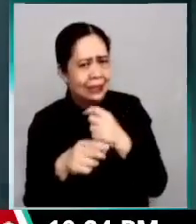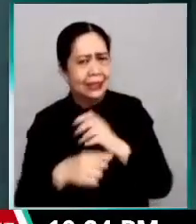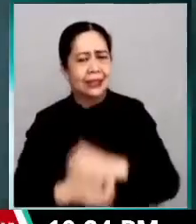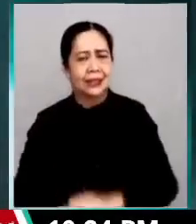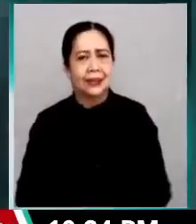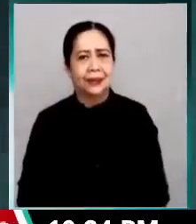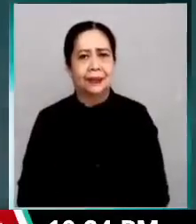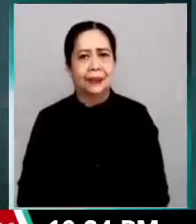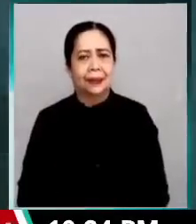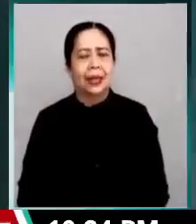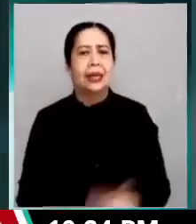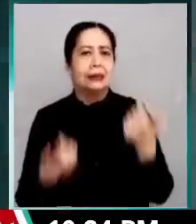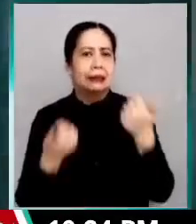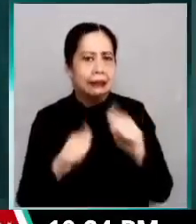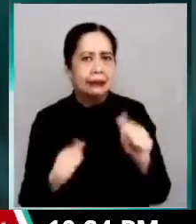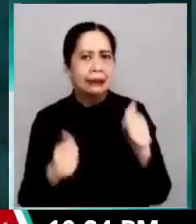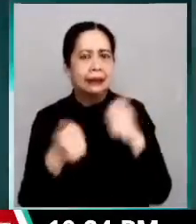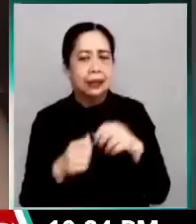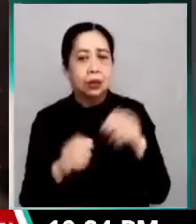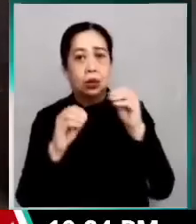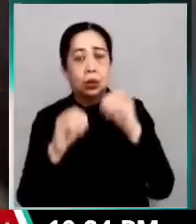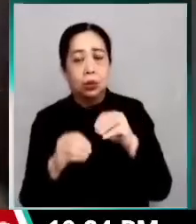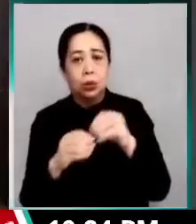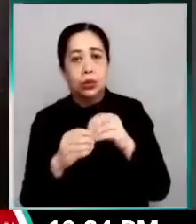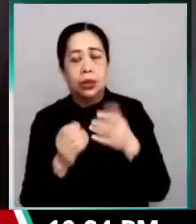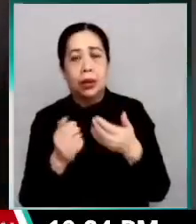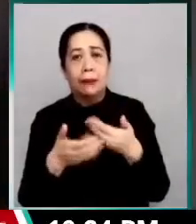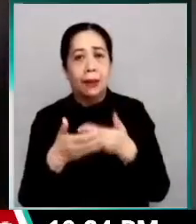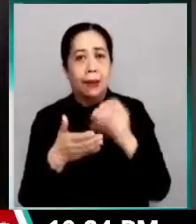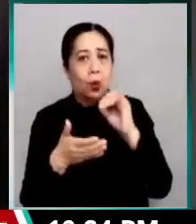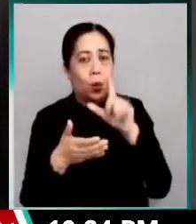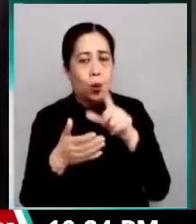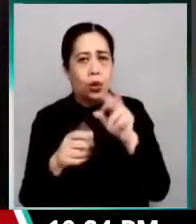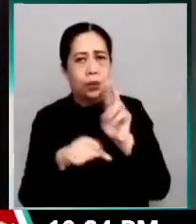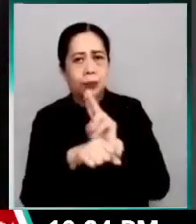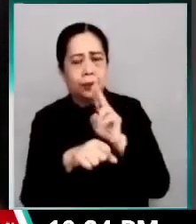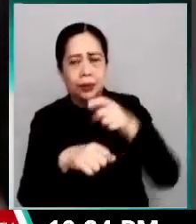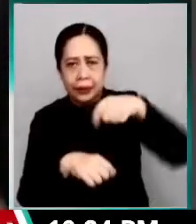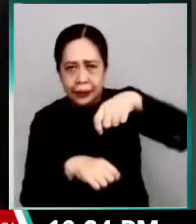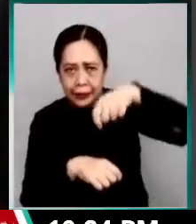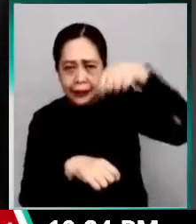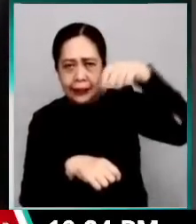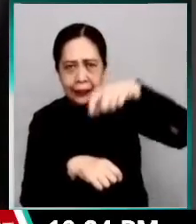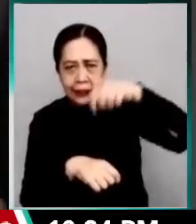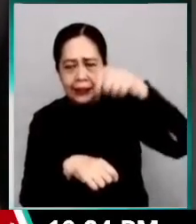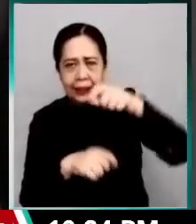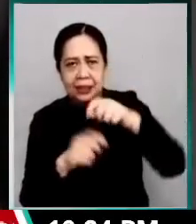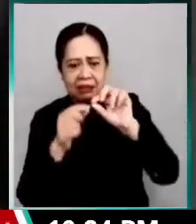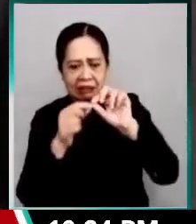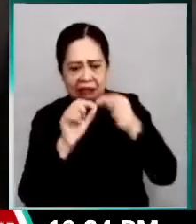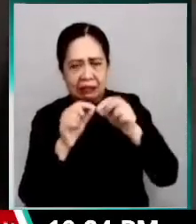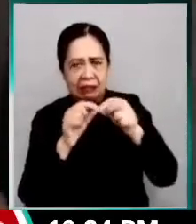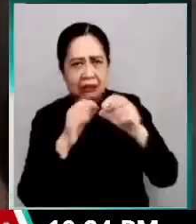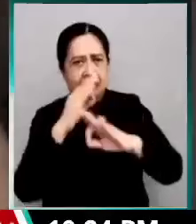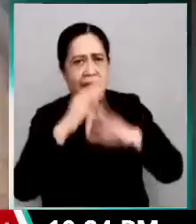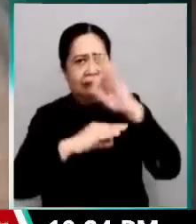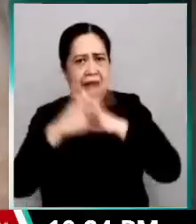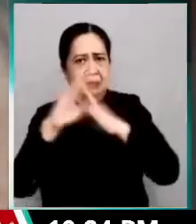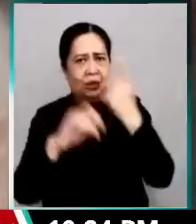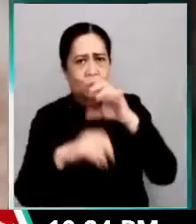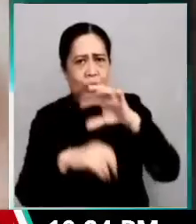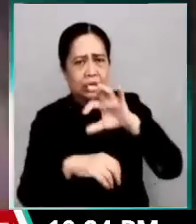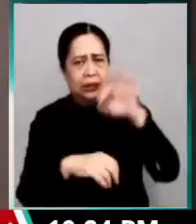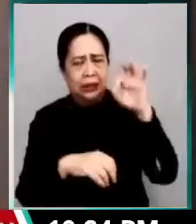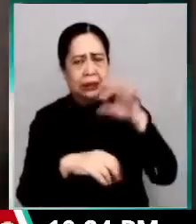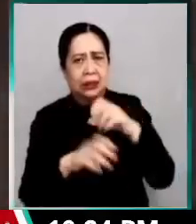Ilang beses nila itong nilagyan ng baby oil at gumamit ng chani, pero pira-pirasong pa lang ang kanilang nakukuha